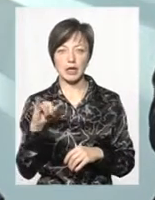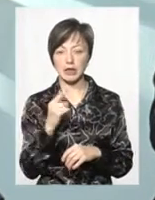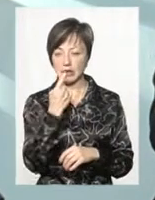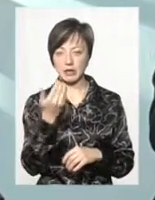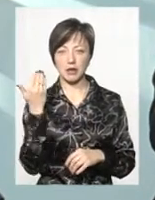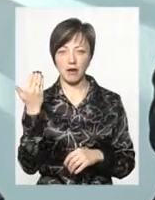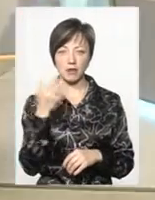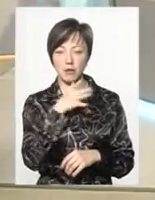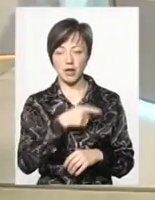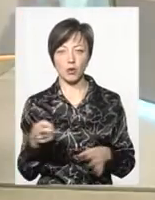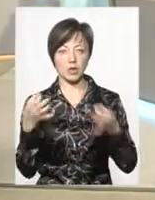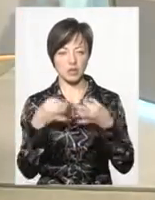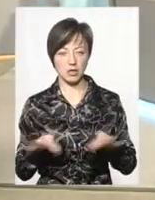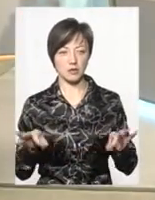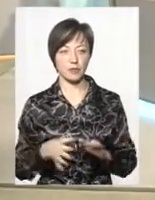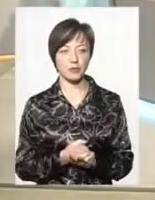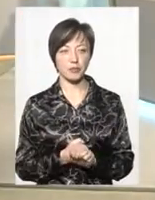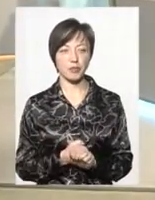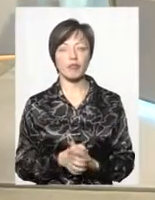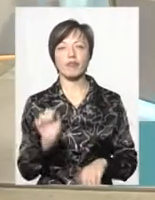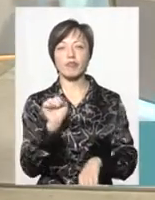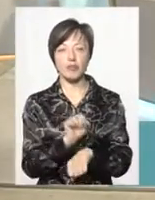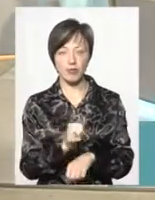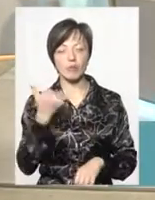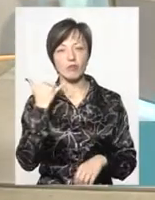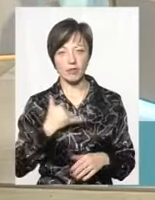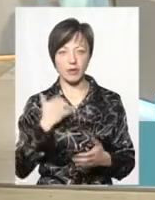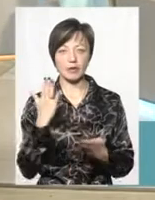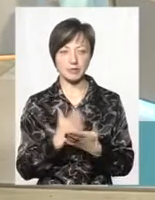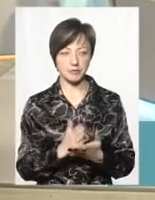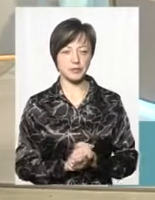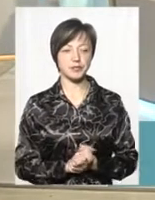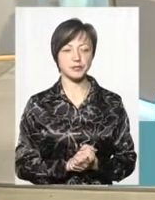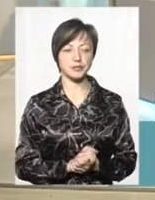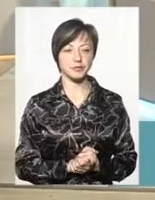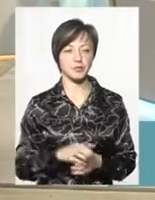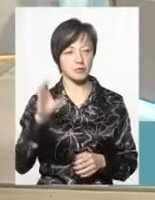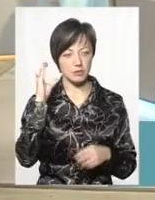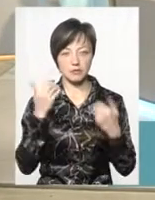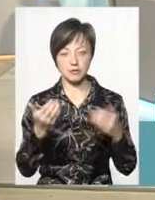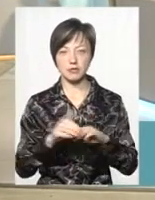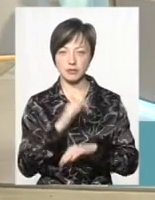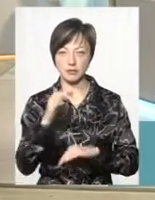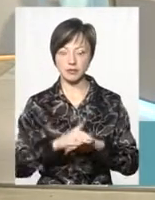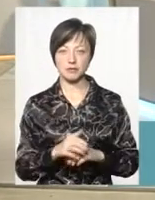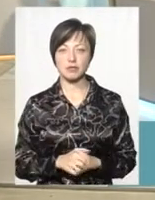недавно період незалежності. І знову призупинимося, тому що маємо телефонний дзвінок. Слухаємо вас. Добрий вечір.